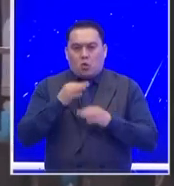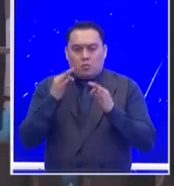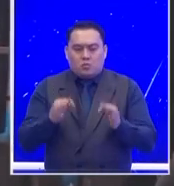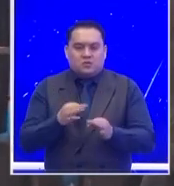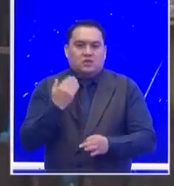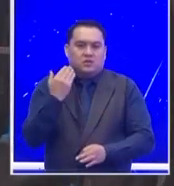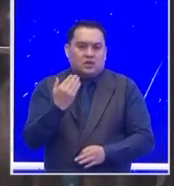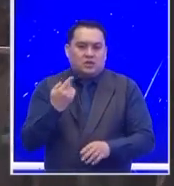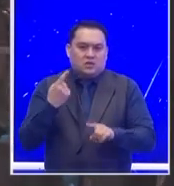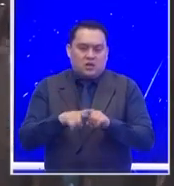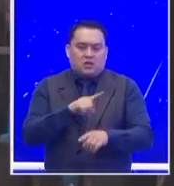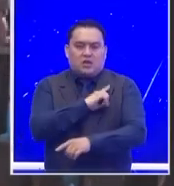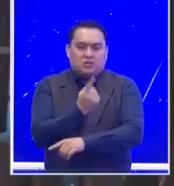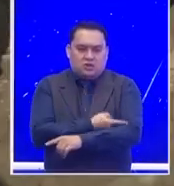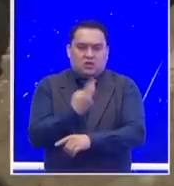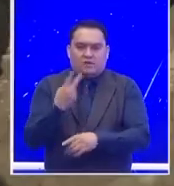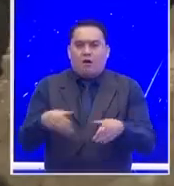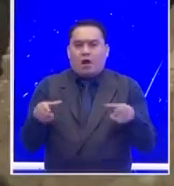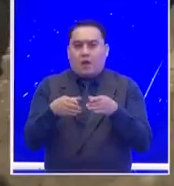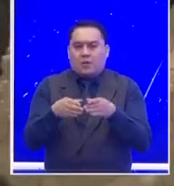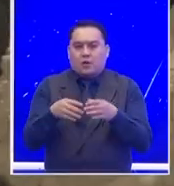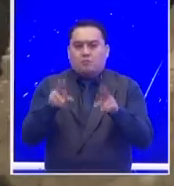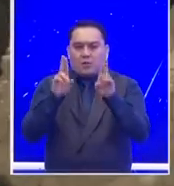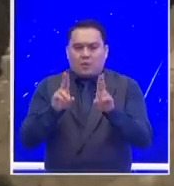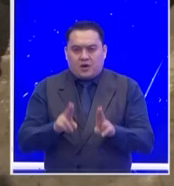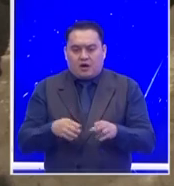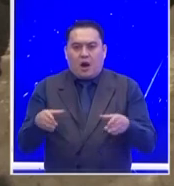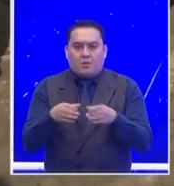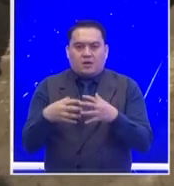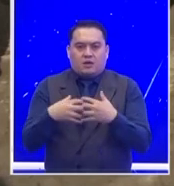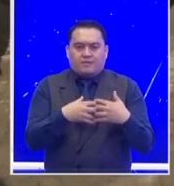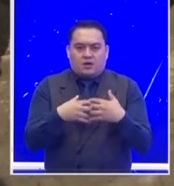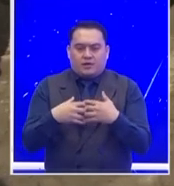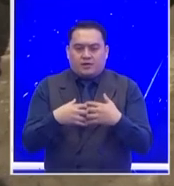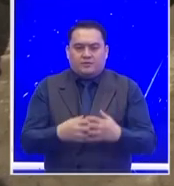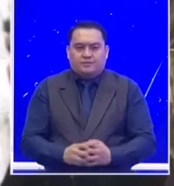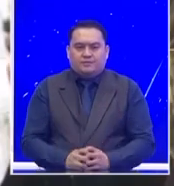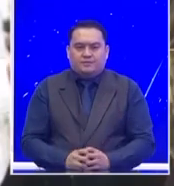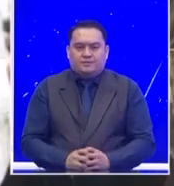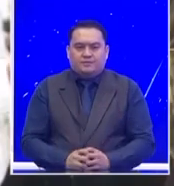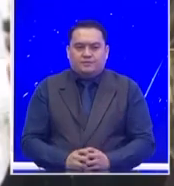наездника. В данном турнире участвуют две команды. По правилам это командный кокпар и жаппай кокпар.